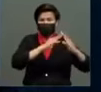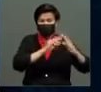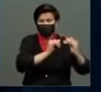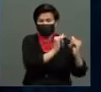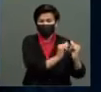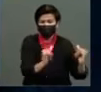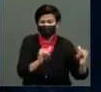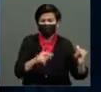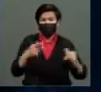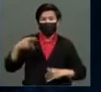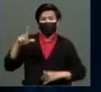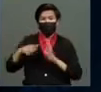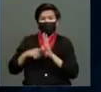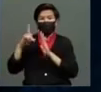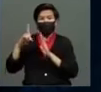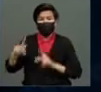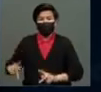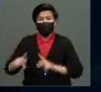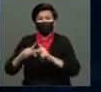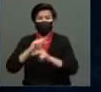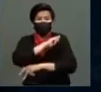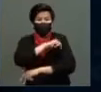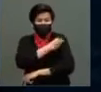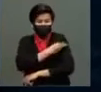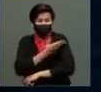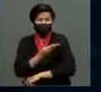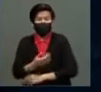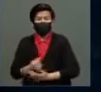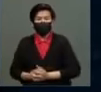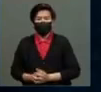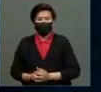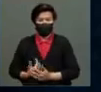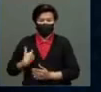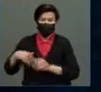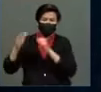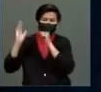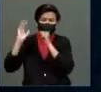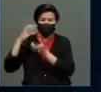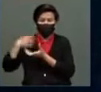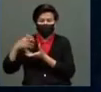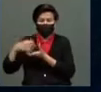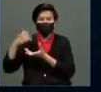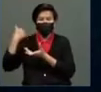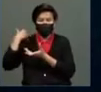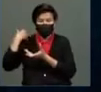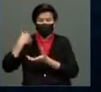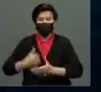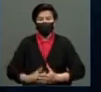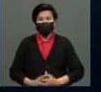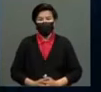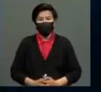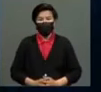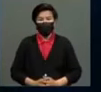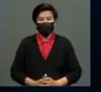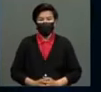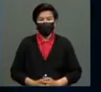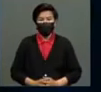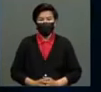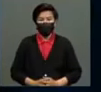ขท่านนายแพทย์กิติภูมิวงศ์ราจิตจะมาพูดในรายละเอียดนี้เดี๋ยวฟลุ๊กก็คงจะได้ฟลุ๊กจะ